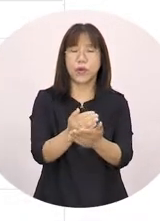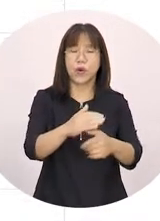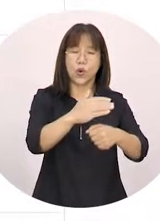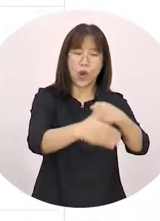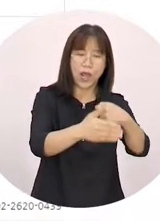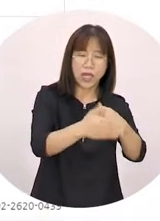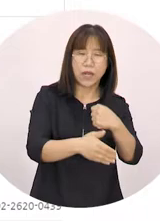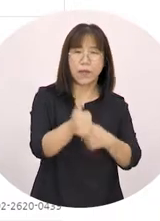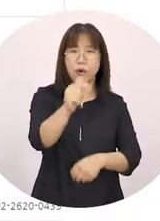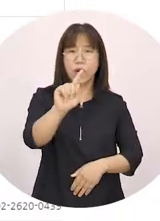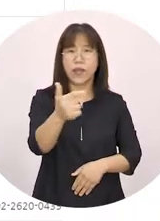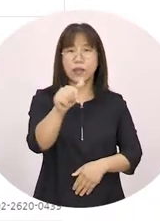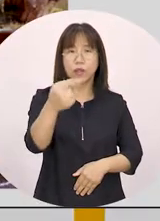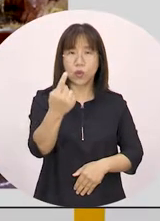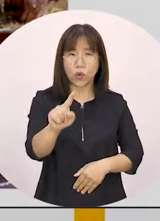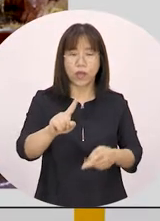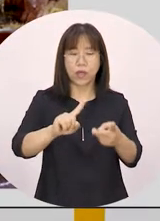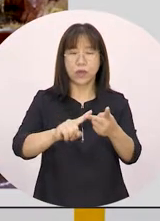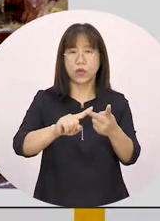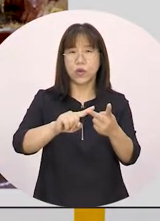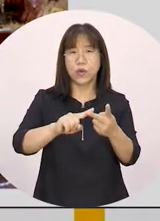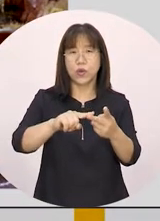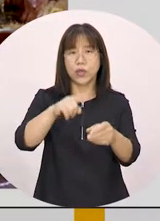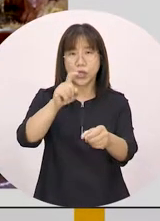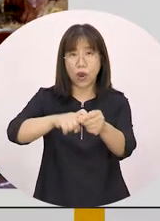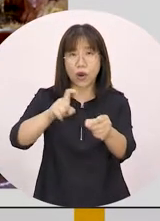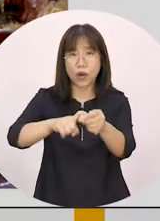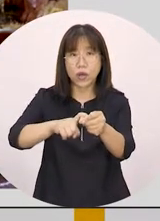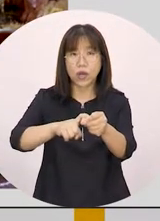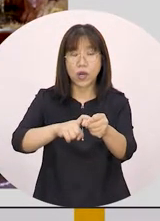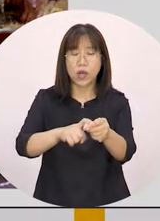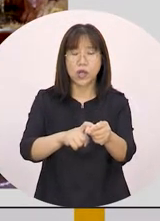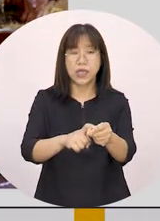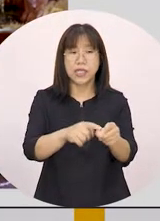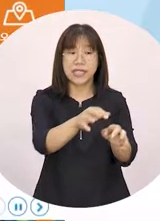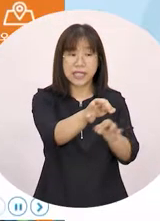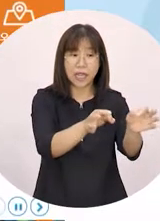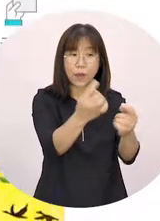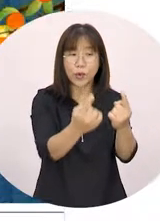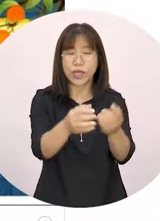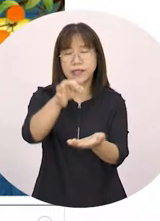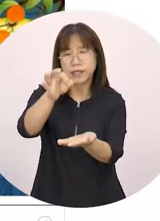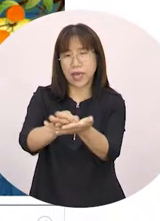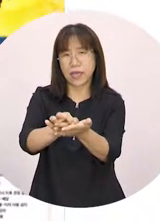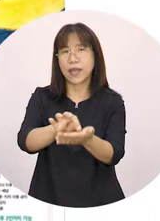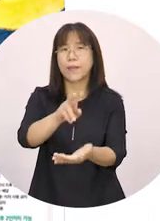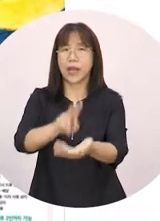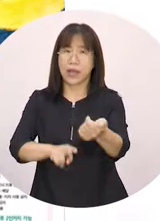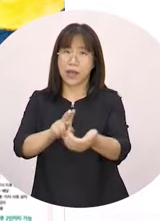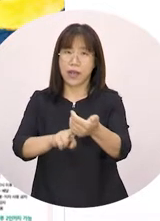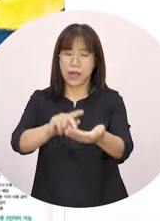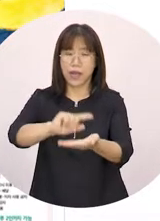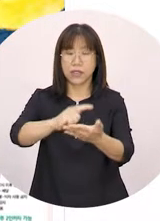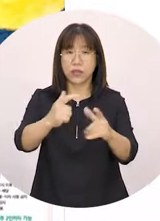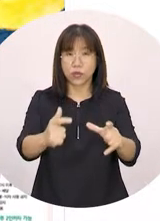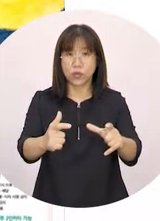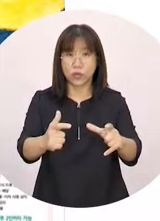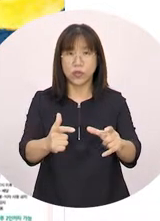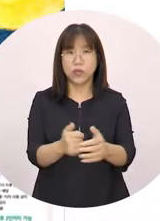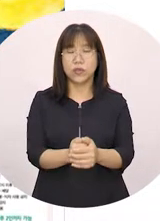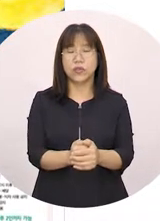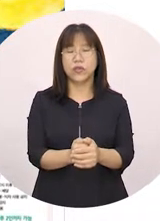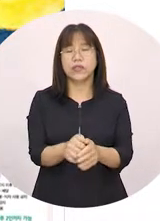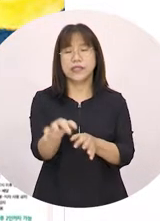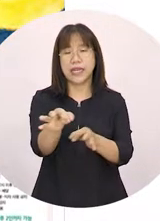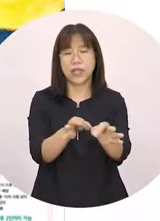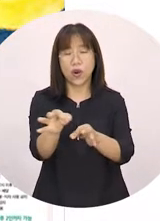과일, 한과, 송편 등 40여 개의 우수 농특산물을 시중보다 저렴하게 판매합니다. 강서구